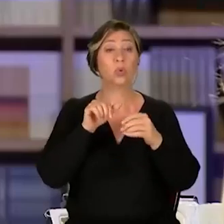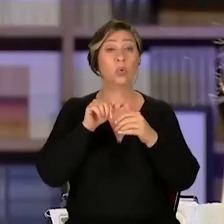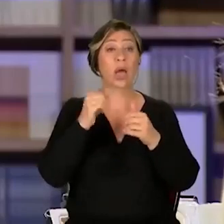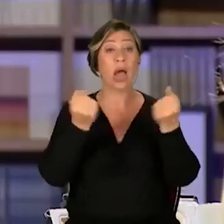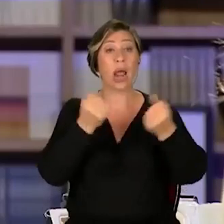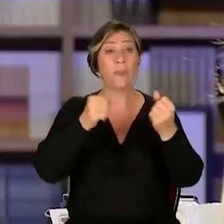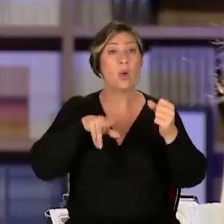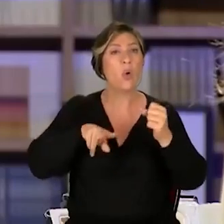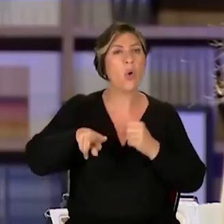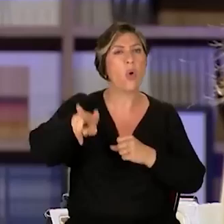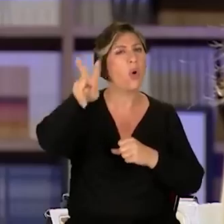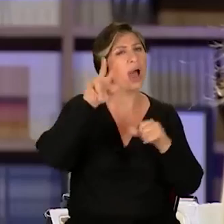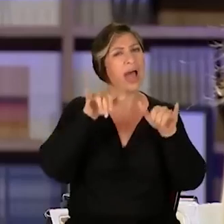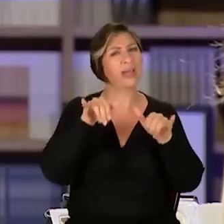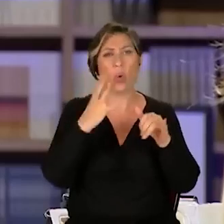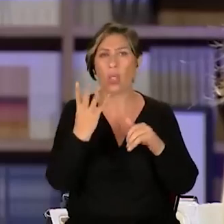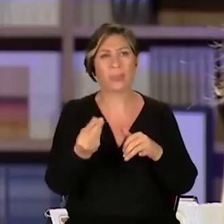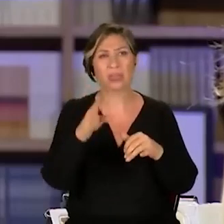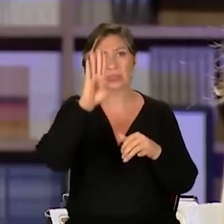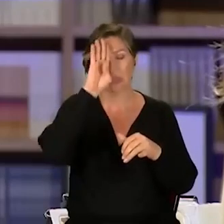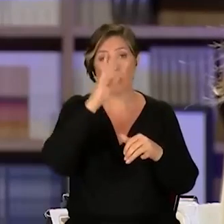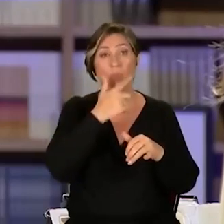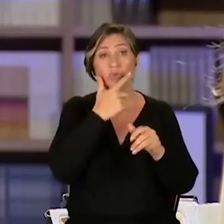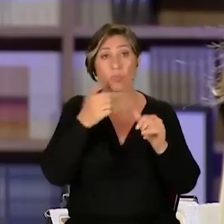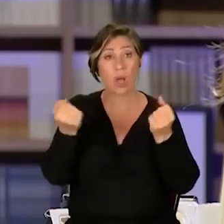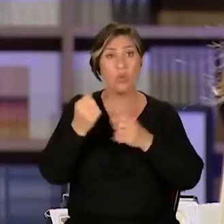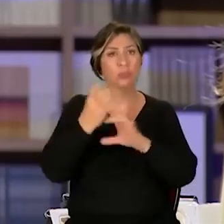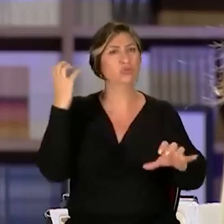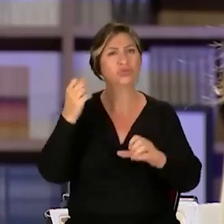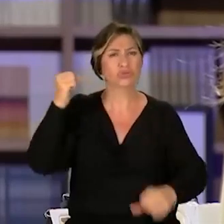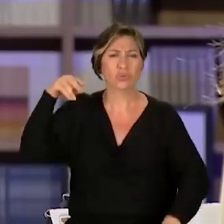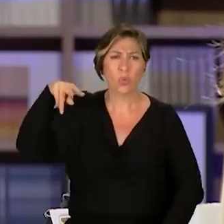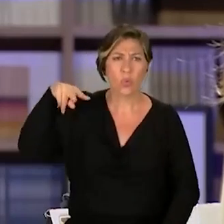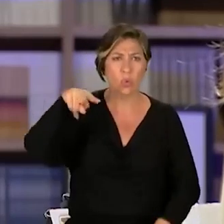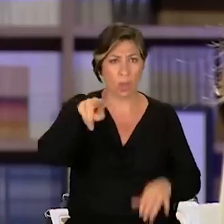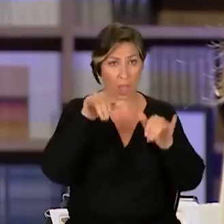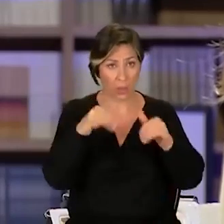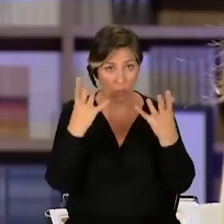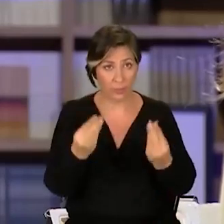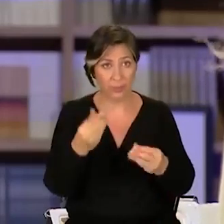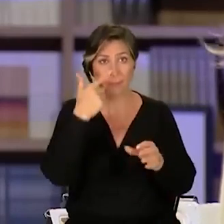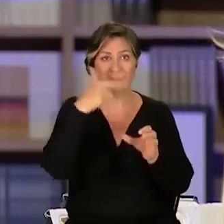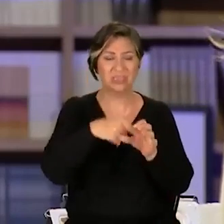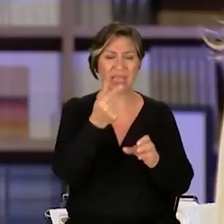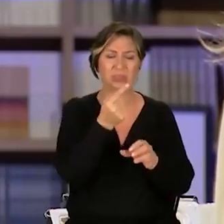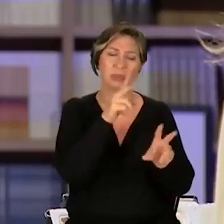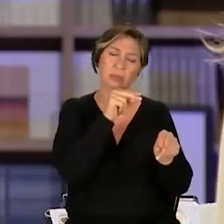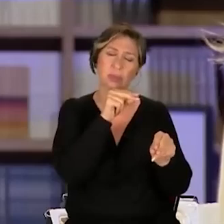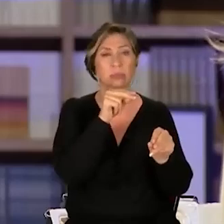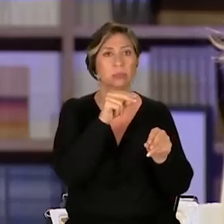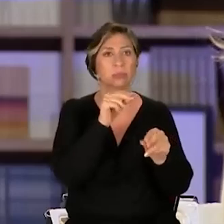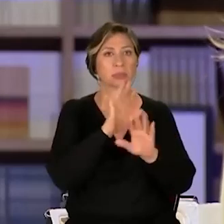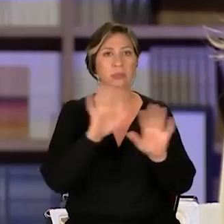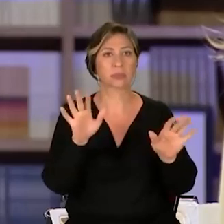araba kullanan bir insan için de geçerli olabilir. Yani, mesela İstanbul'dan basıp Bodrum'a giden bir adam için de geçerli tabii. olabilir mi? Aynı şey bir benzinciler falan kenara çekip. Bu power napping